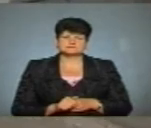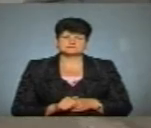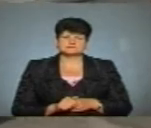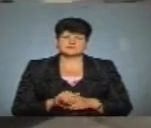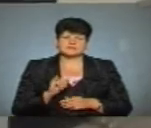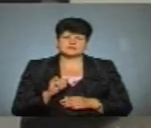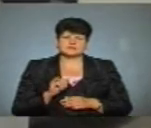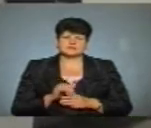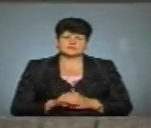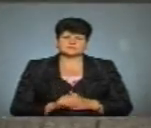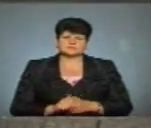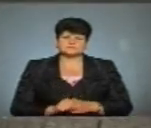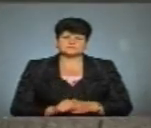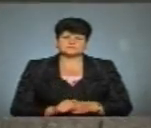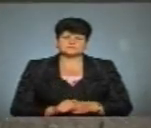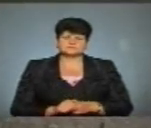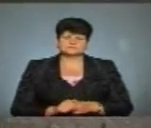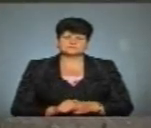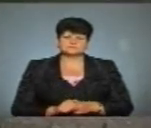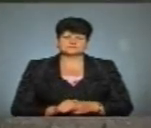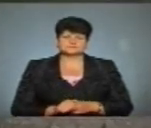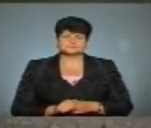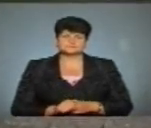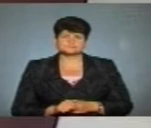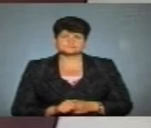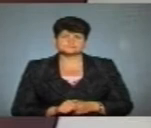Ірина Терлюк, Оксана Галіяш. Новини на Суспільному. Тернопіль.